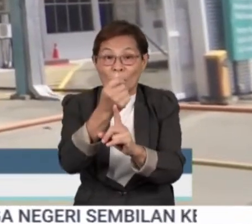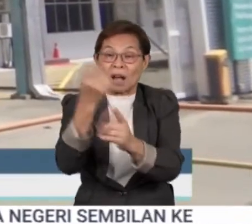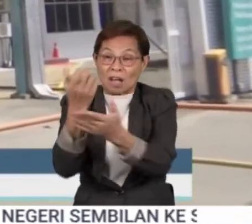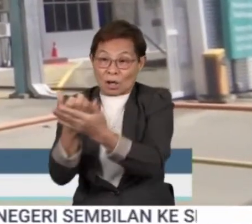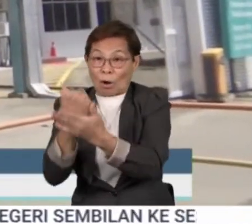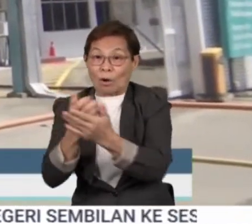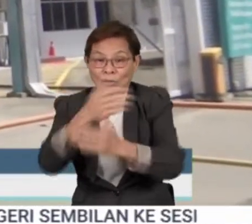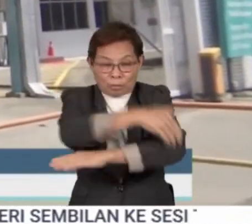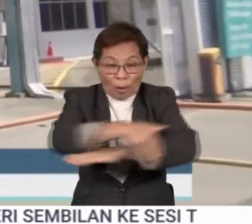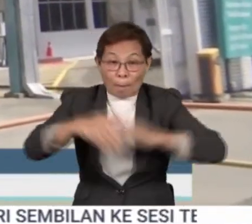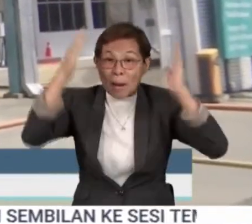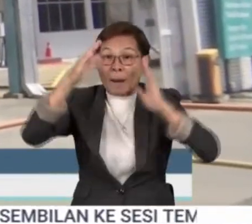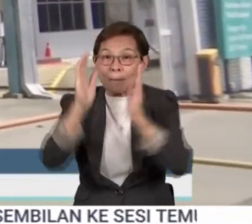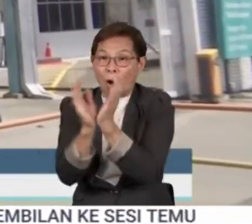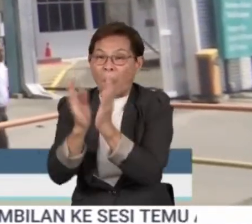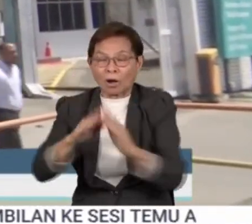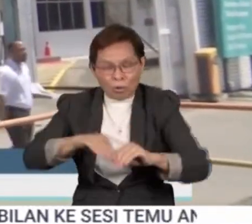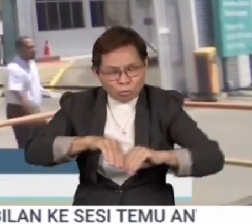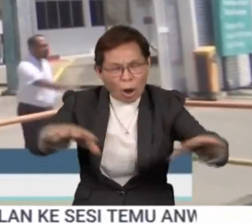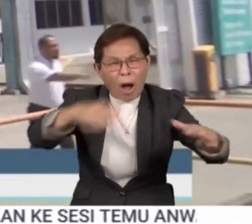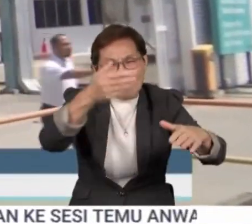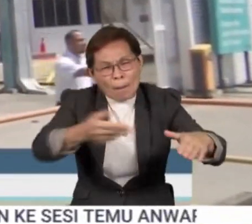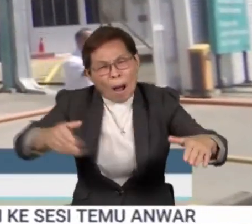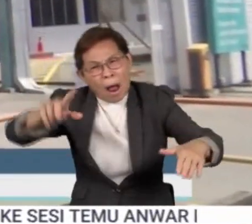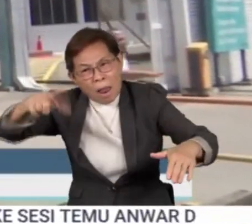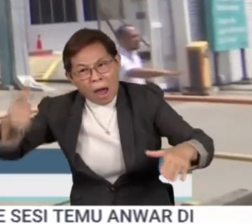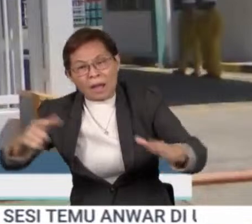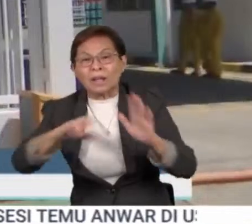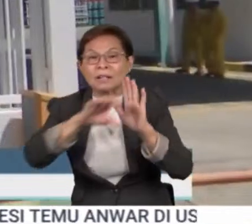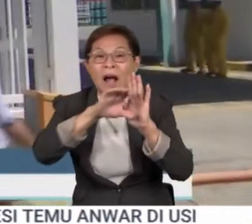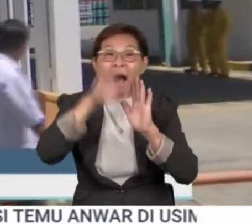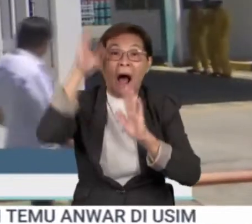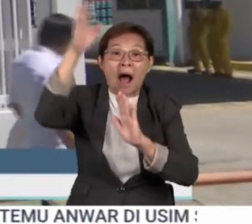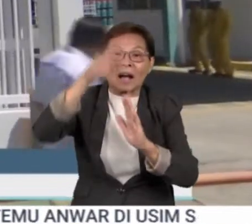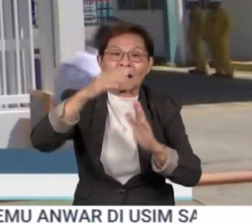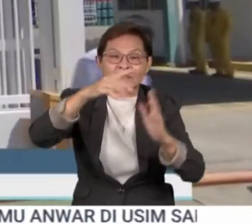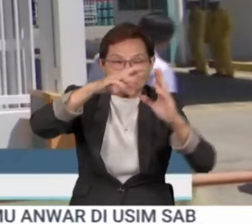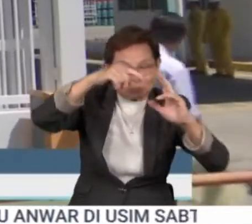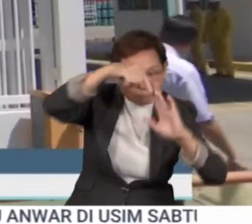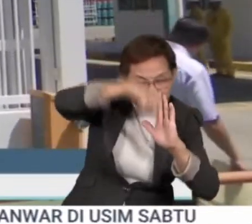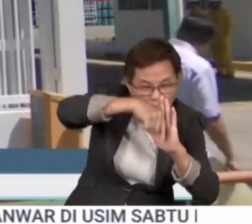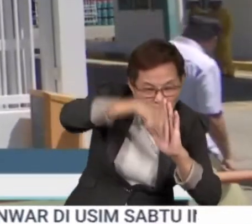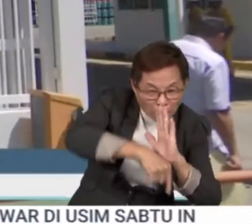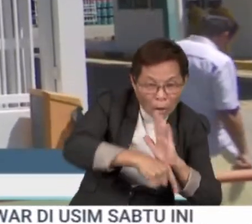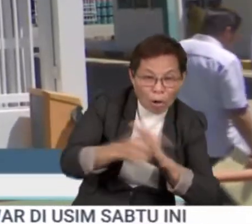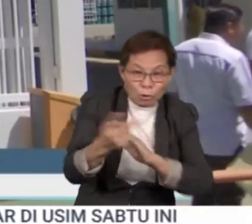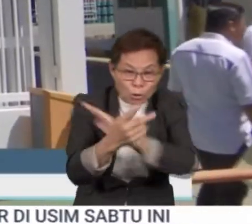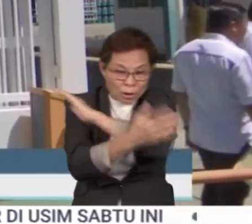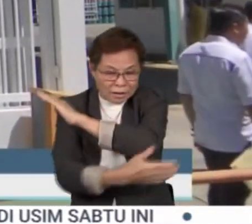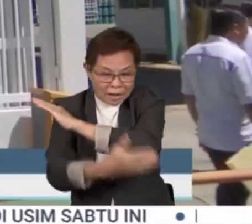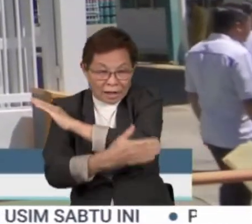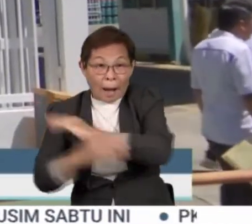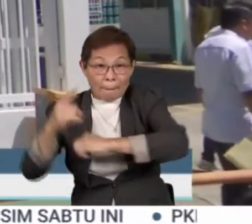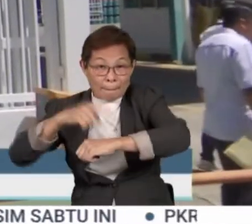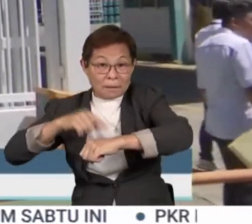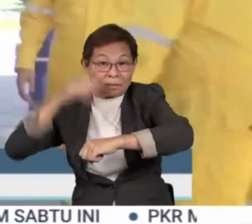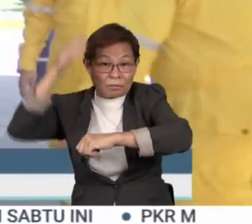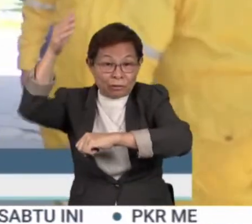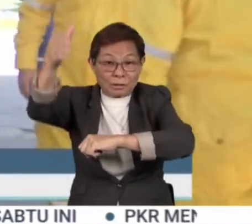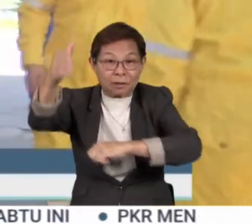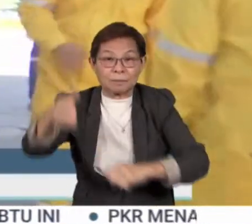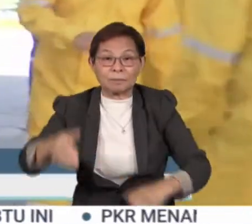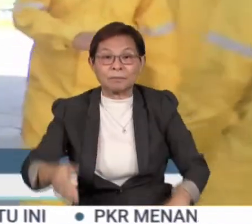ini akan turut diperluas kepada barangan keperluan lain yang akan diperincikan antara kedua-dua negara pada masa akan